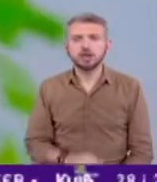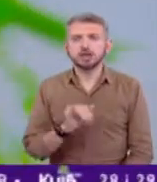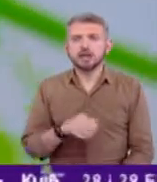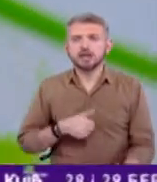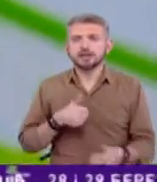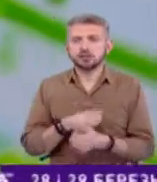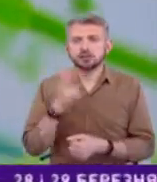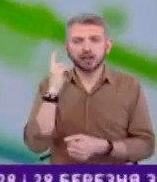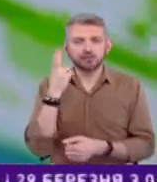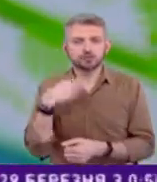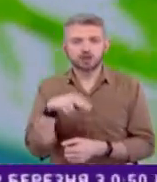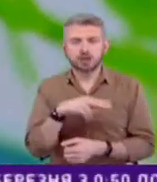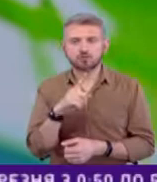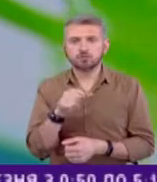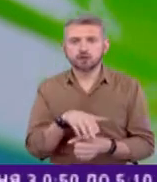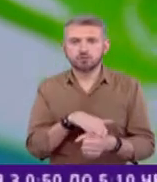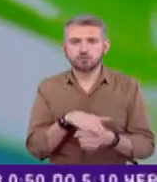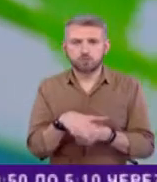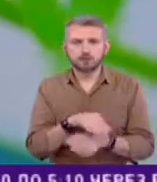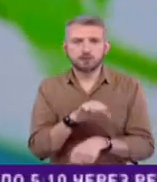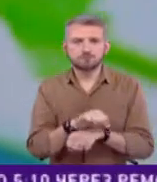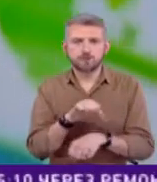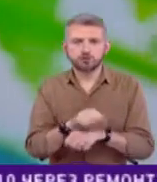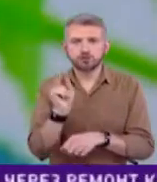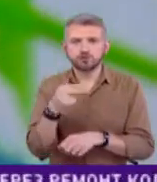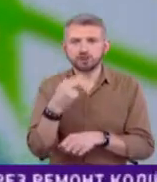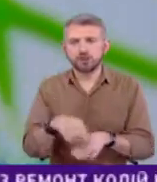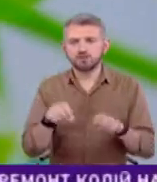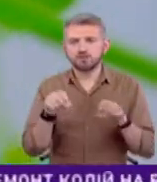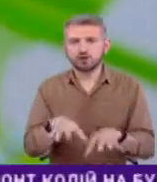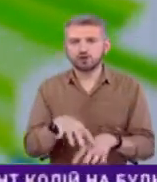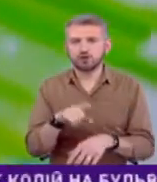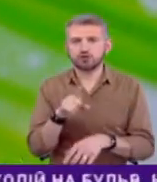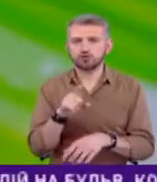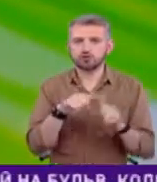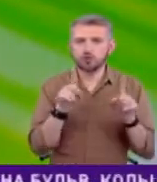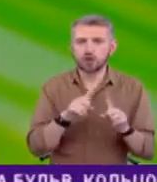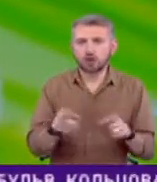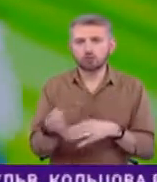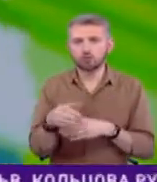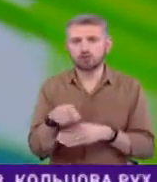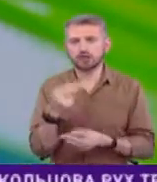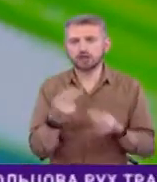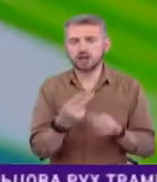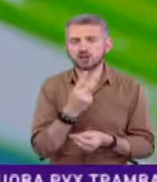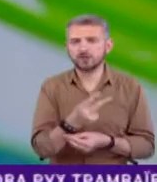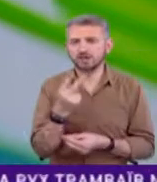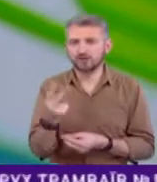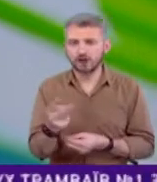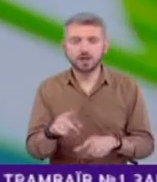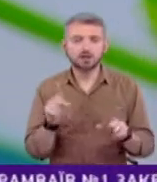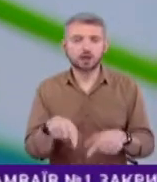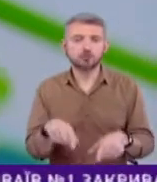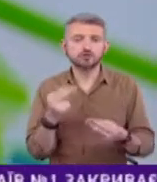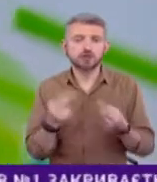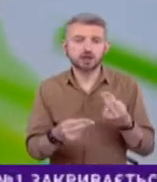за київським «Динамо» заповнити паузу в чемпіонаті вирішили «Зоря» і «Маріуполь». Вони зіграли 2-2. Також